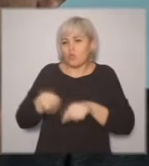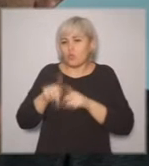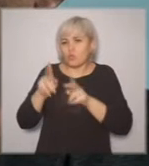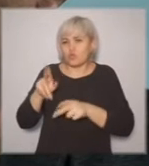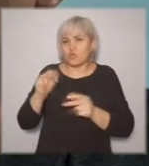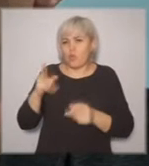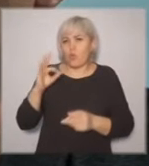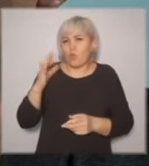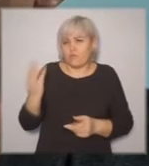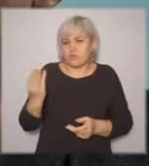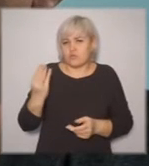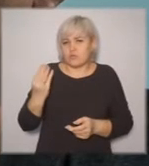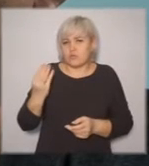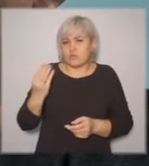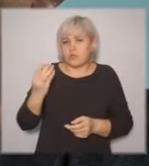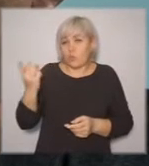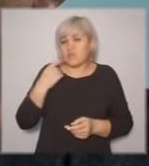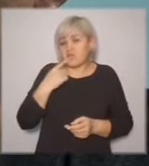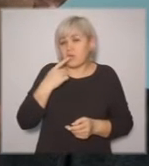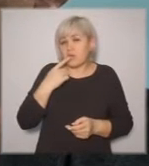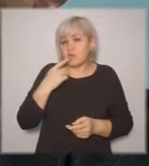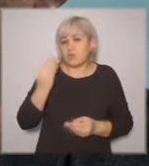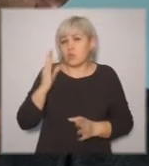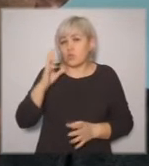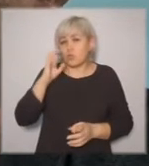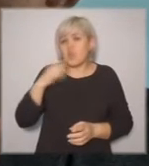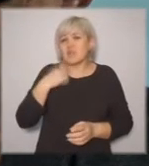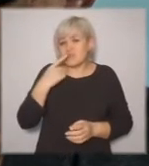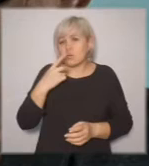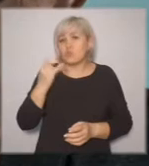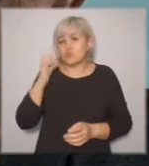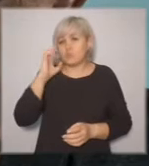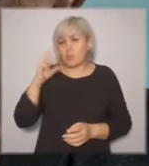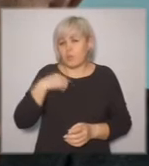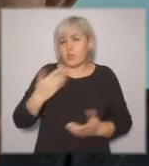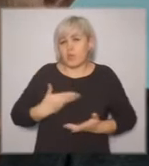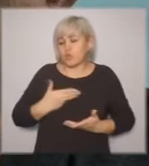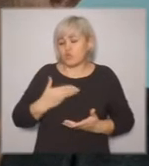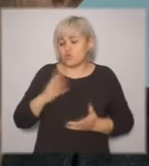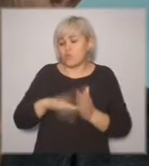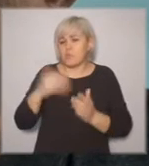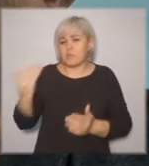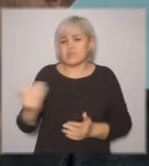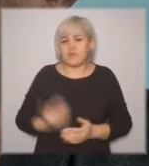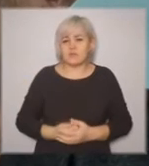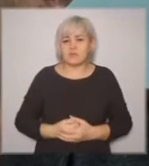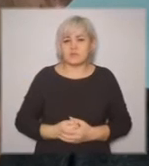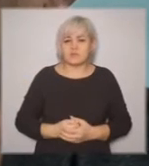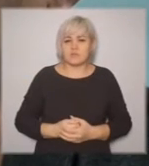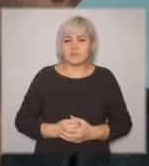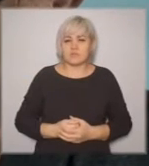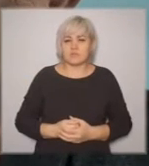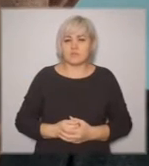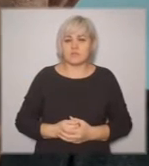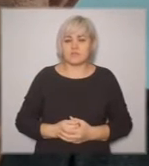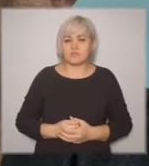операционном столе в виде овощи? Мне сказали, что гарантии дает только Бог. Я сказал, ну, с Богом я проживу